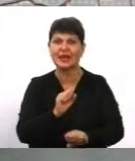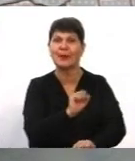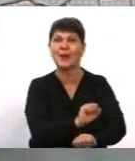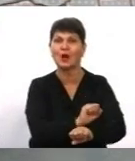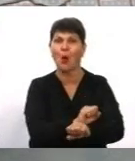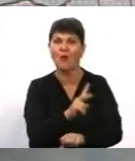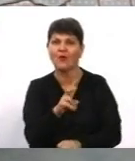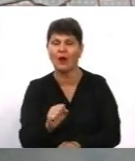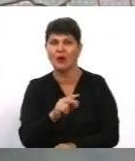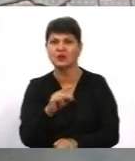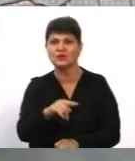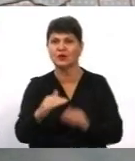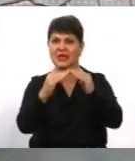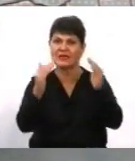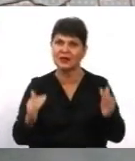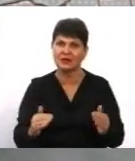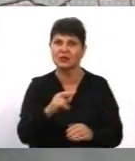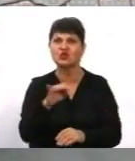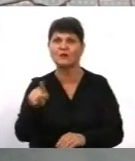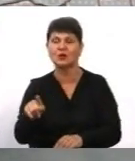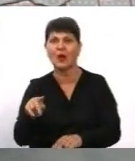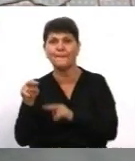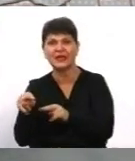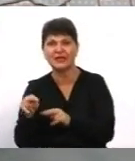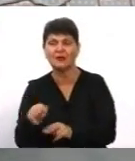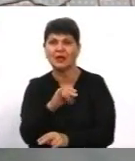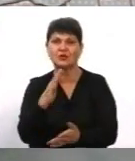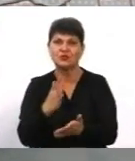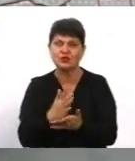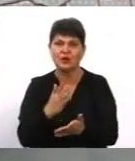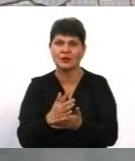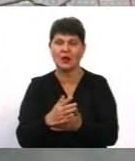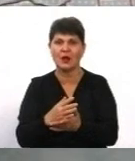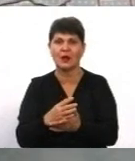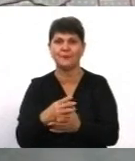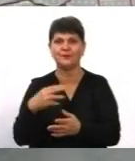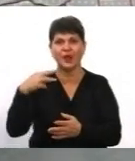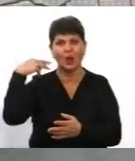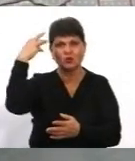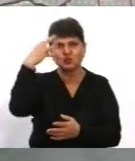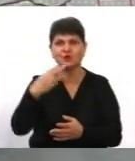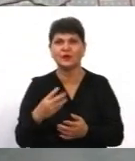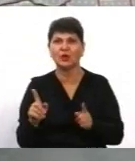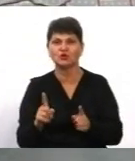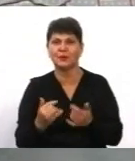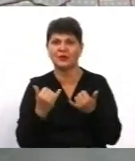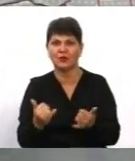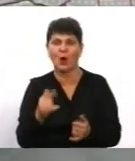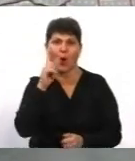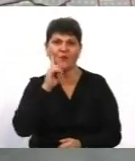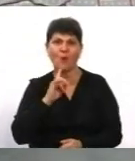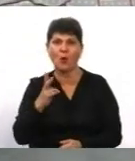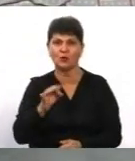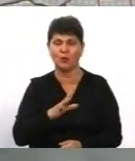вона крита, чи вона під наглядом, чи є там душові, наприклад, для того, щоб комфортно було користуватися